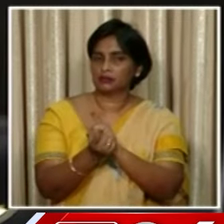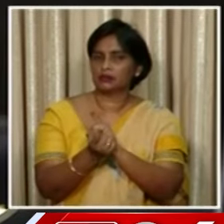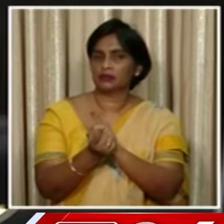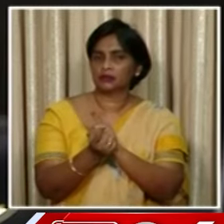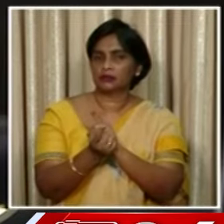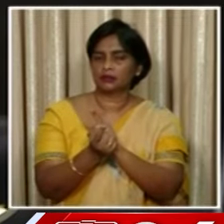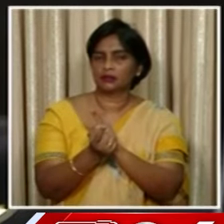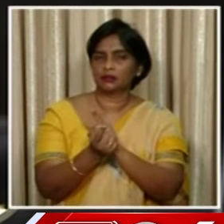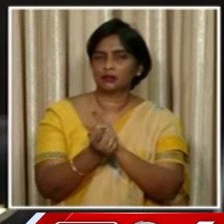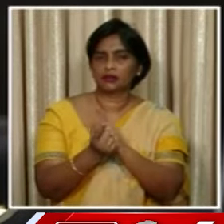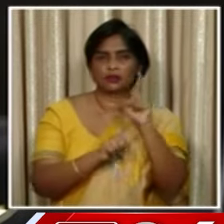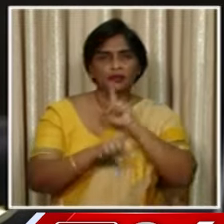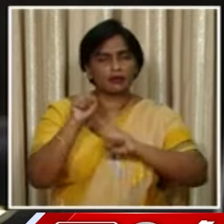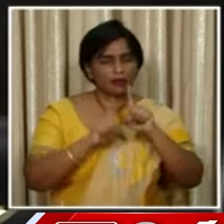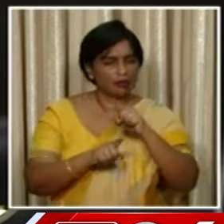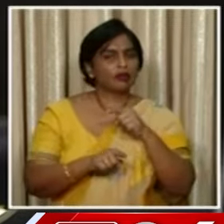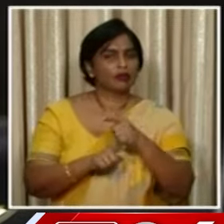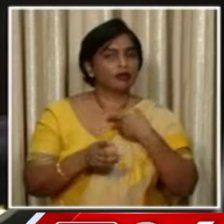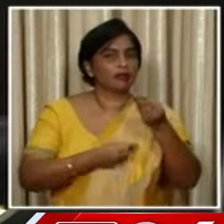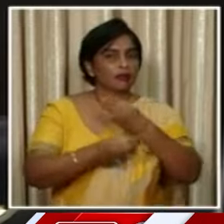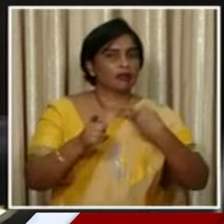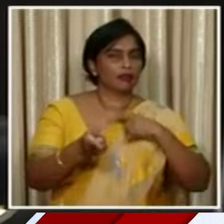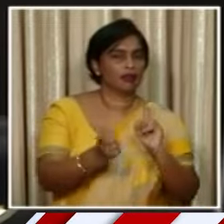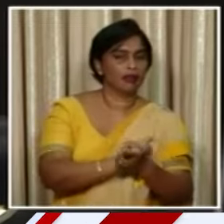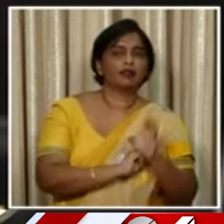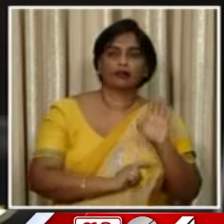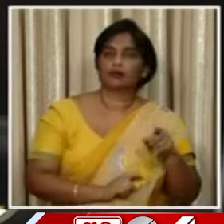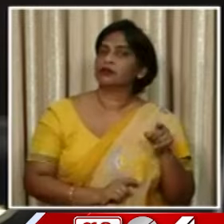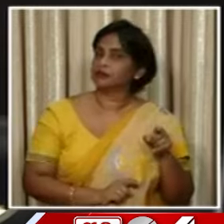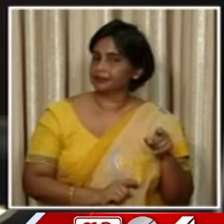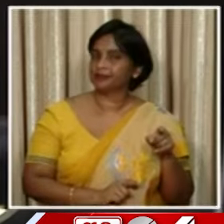ඩීල් එකක් දාලා වගේ කතාවක් කියලා මම ඒක යට ගහලා දැම්මයි කියලා